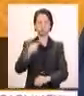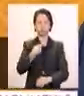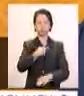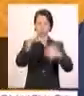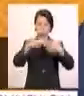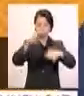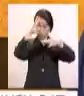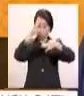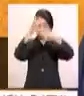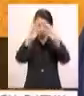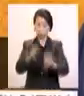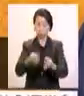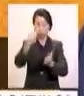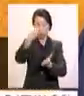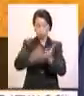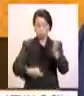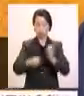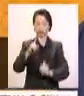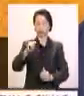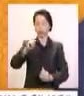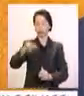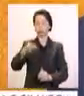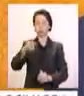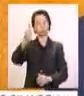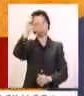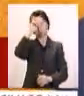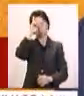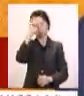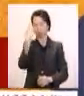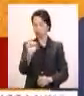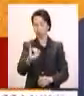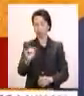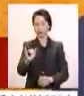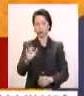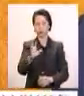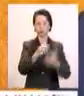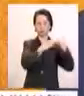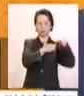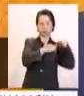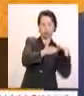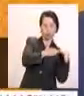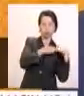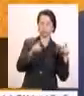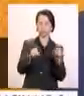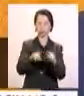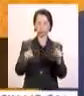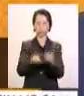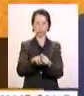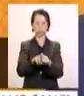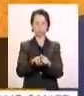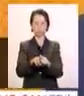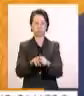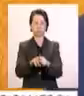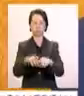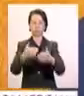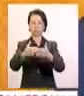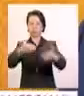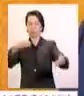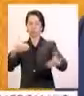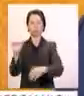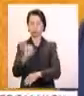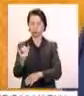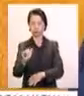bahawa kos tabung haji kekal ditanggung sama macam mana sebelumnya.